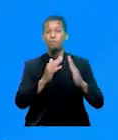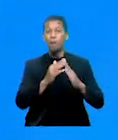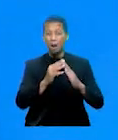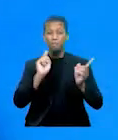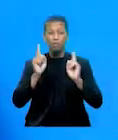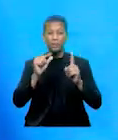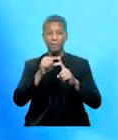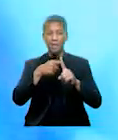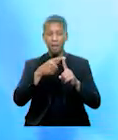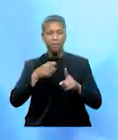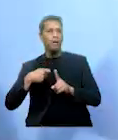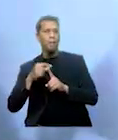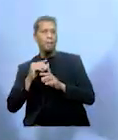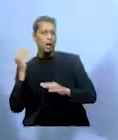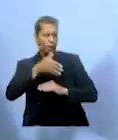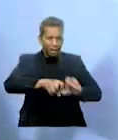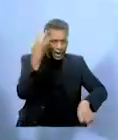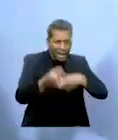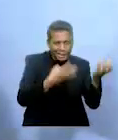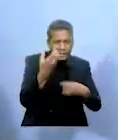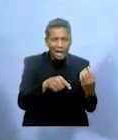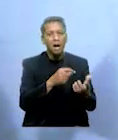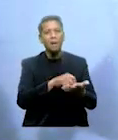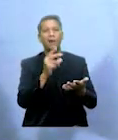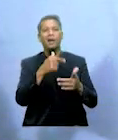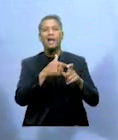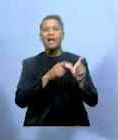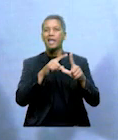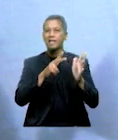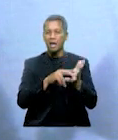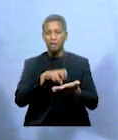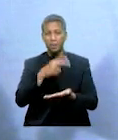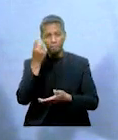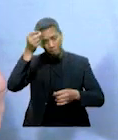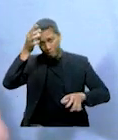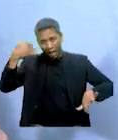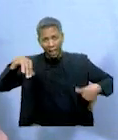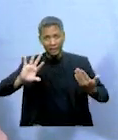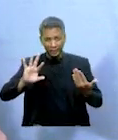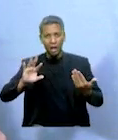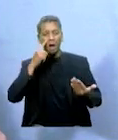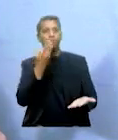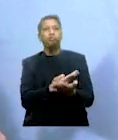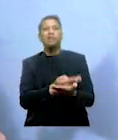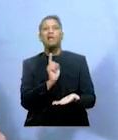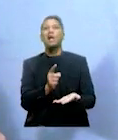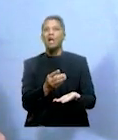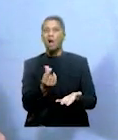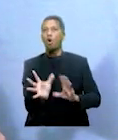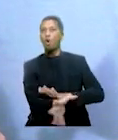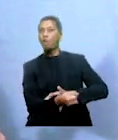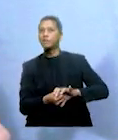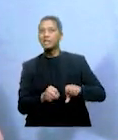Pemirsa, KPK menggeledah rumah seorang politisi PKB Reina Usman di Badung, Bali guna mencari barang bukti kasus dugaan korupsi pengadaan sistem